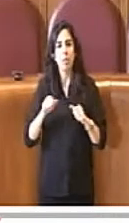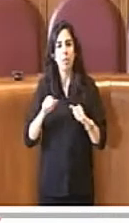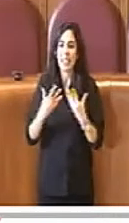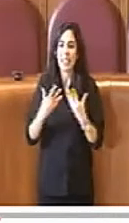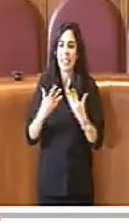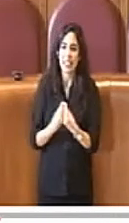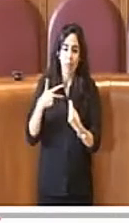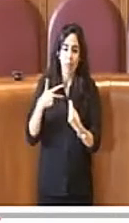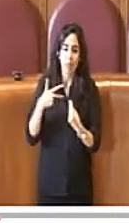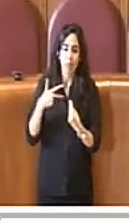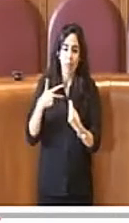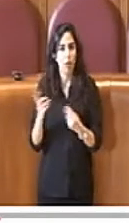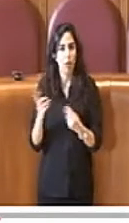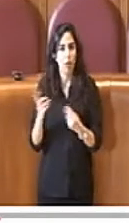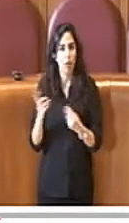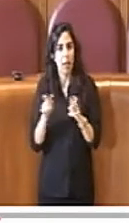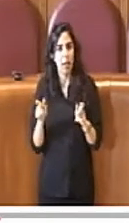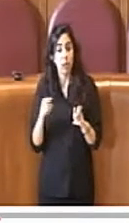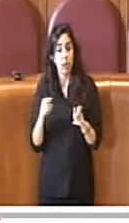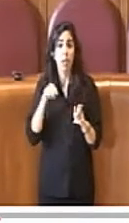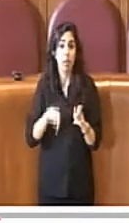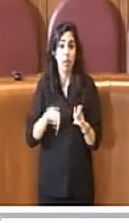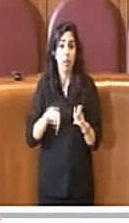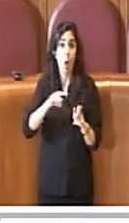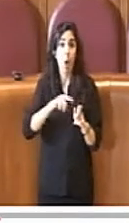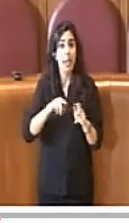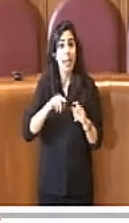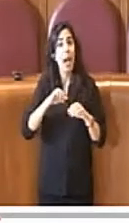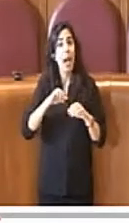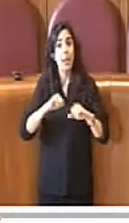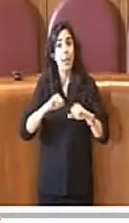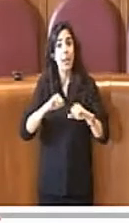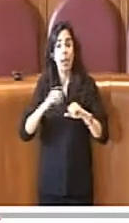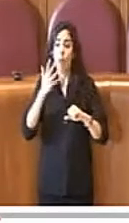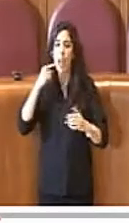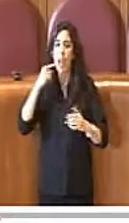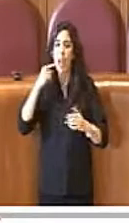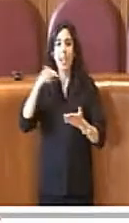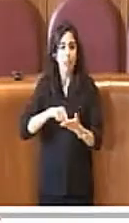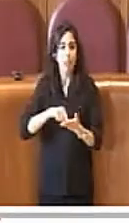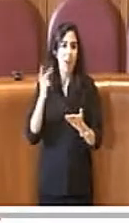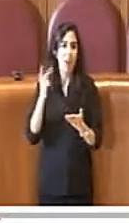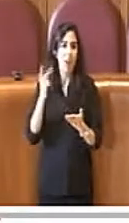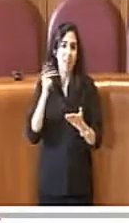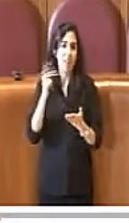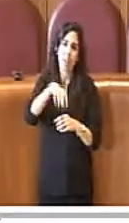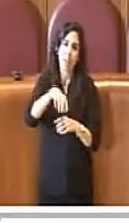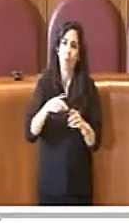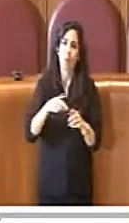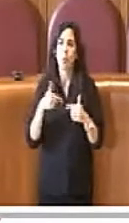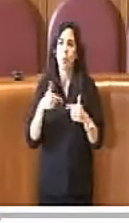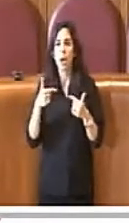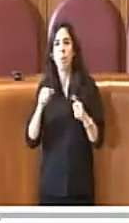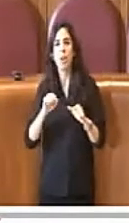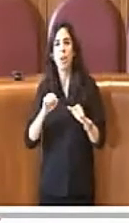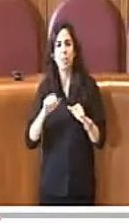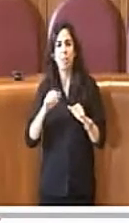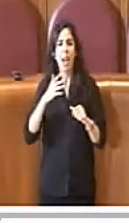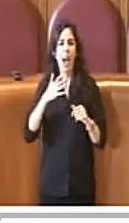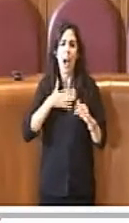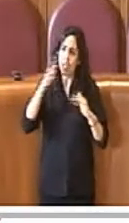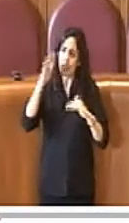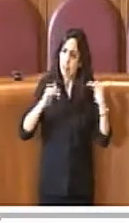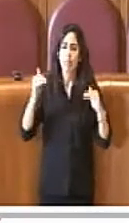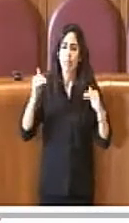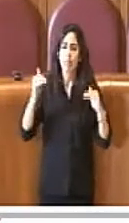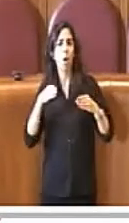ed è intenzione di questa amministrazione rilanciare la funzione di aggregatore sociale, anche tra diverse fasce d'età, affinché vi